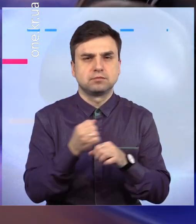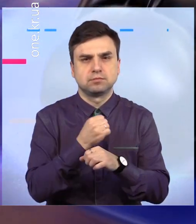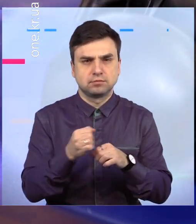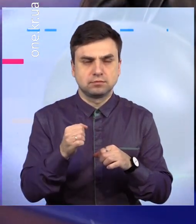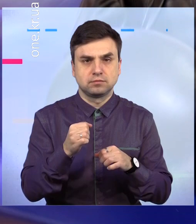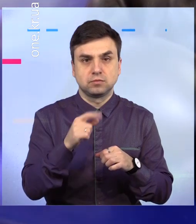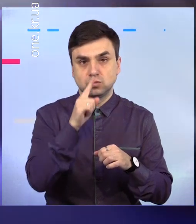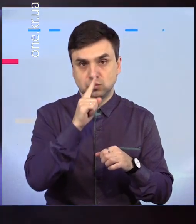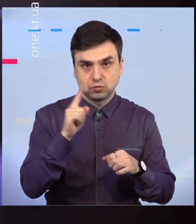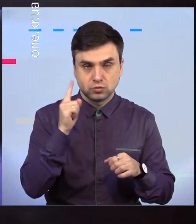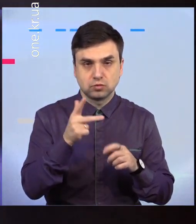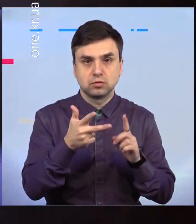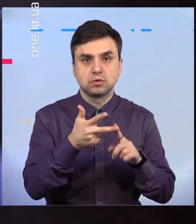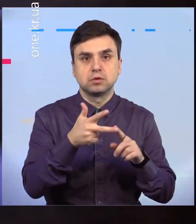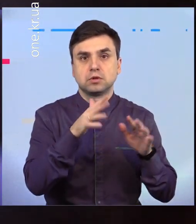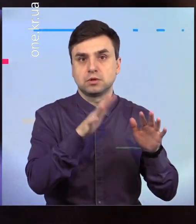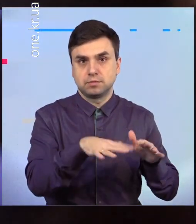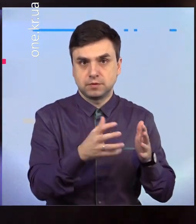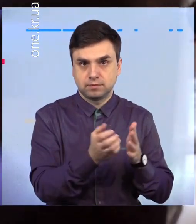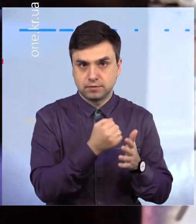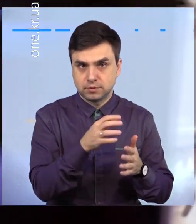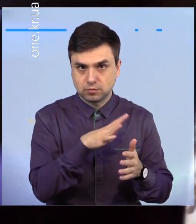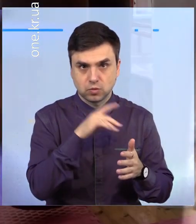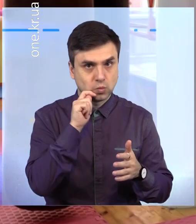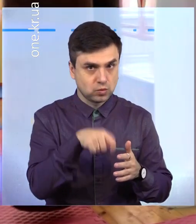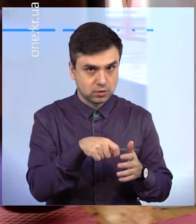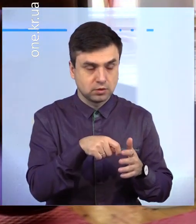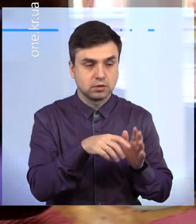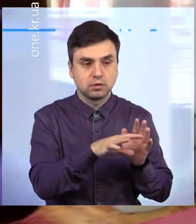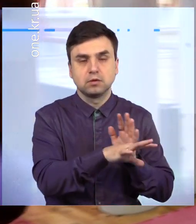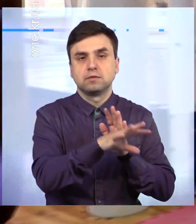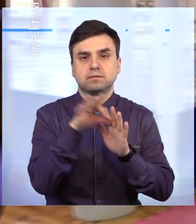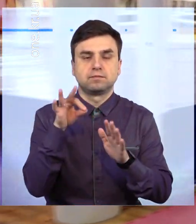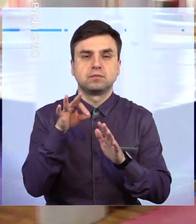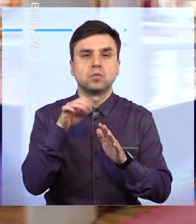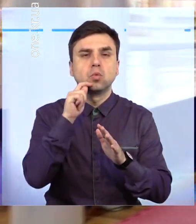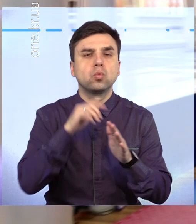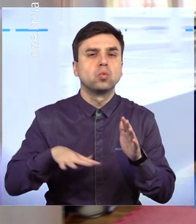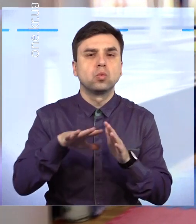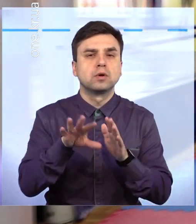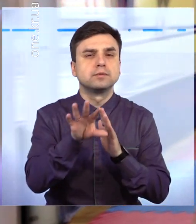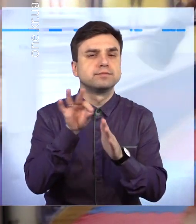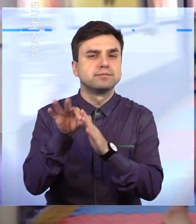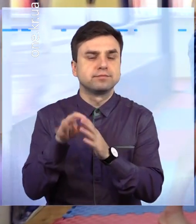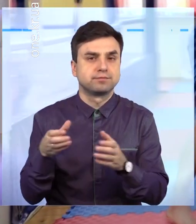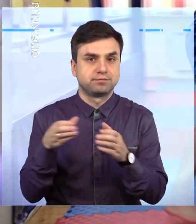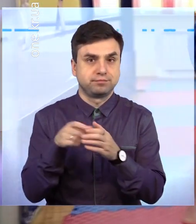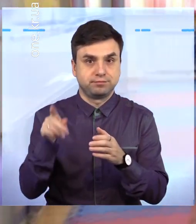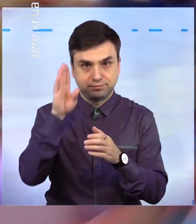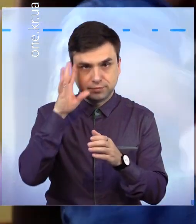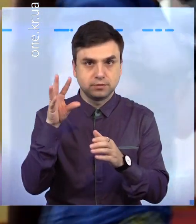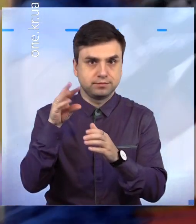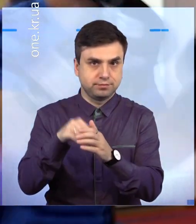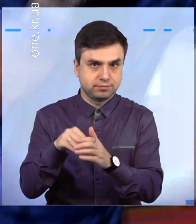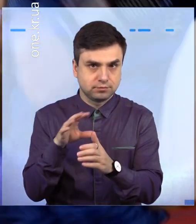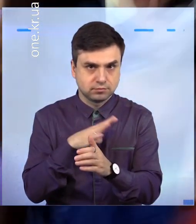складу національної збірної всесвітніх ігор 2022 року. У 2017-му Орфану вже вдалося показати високий